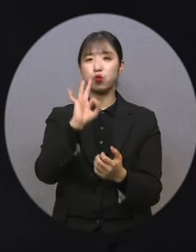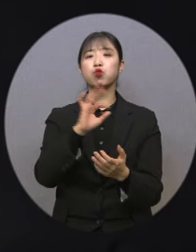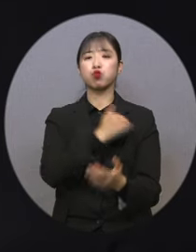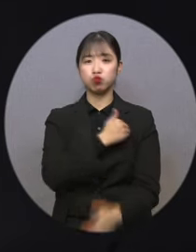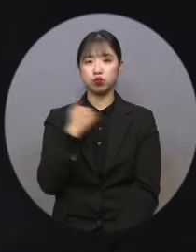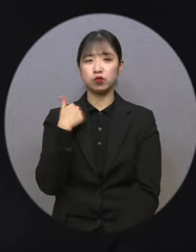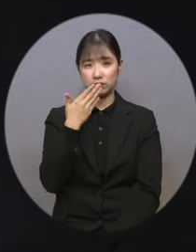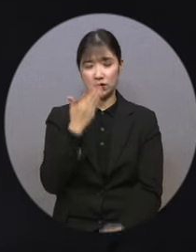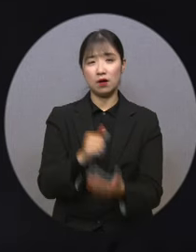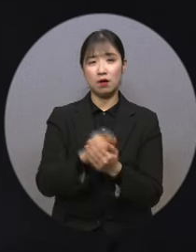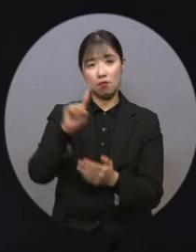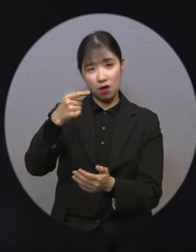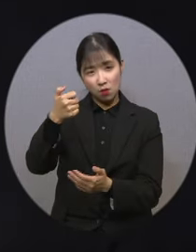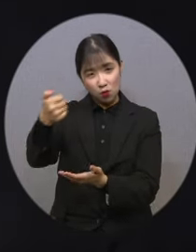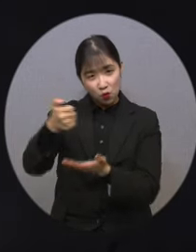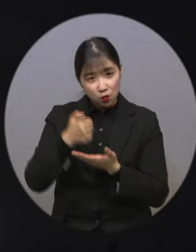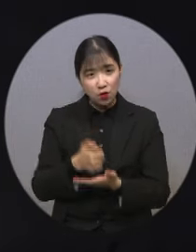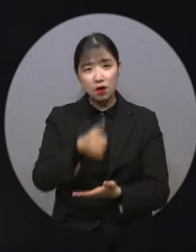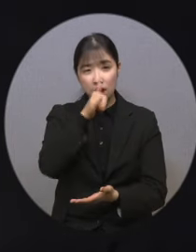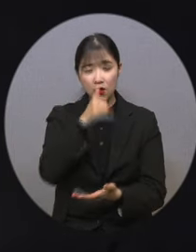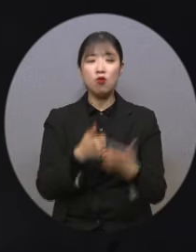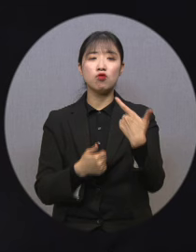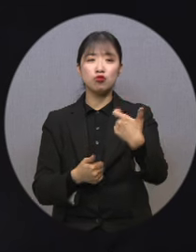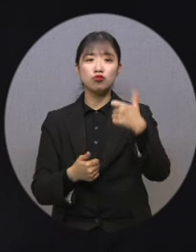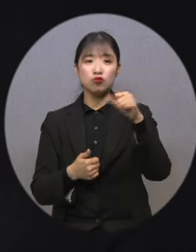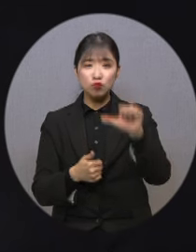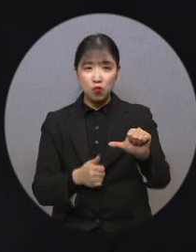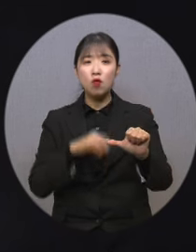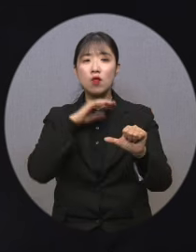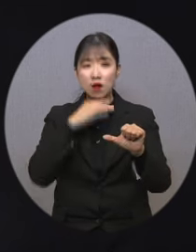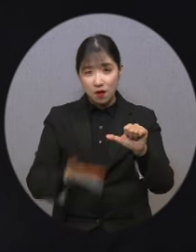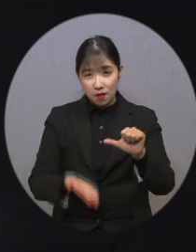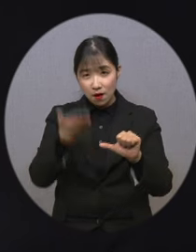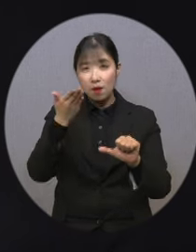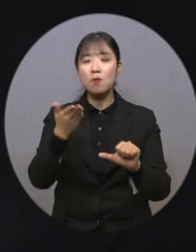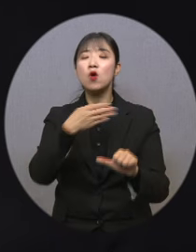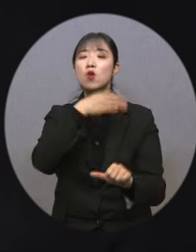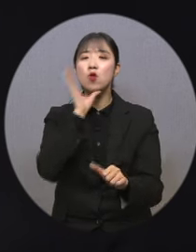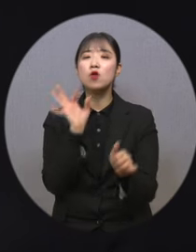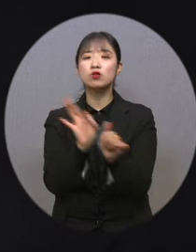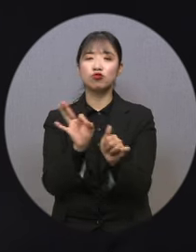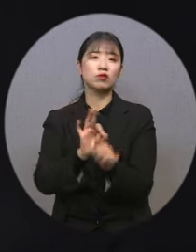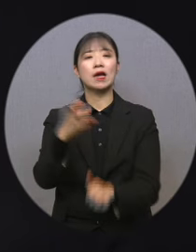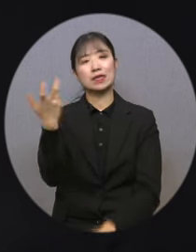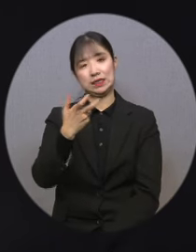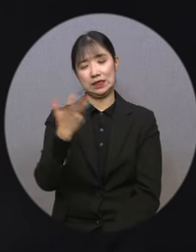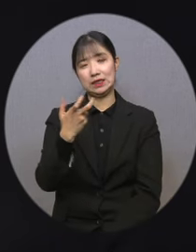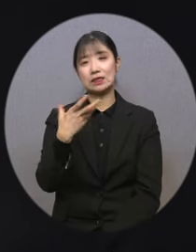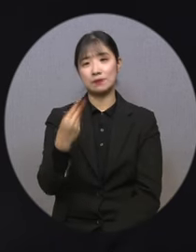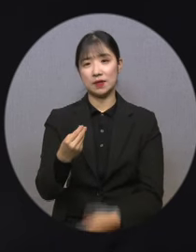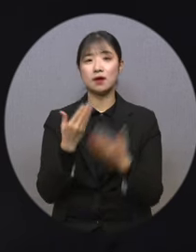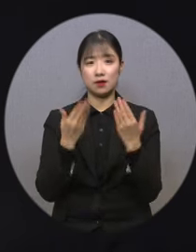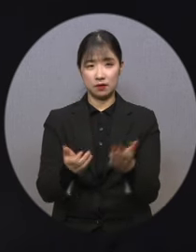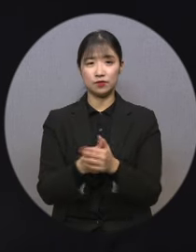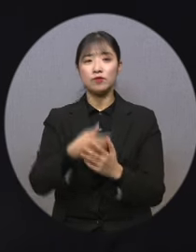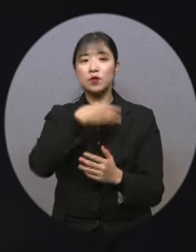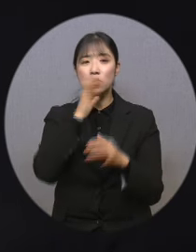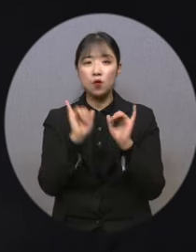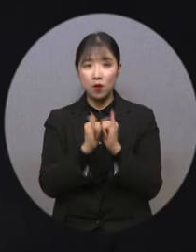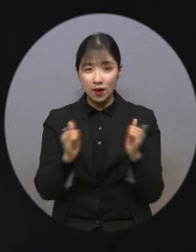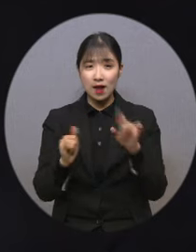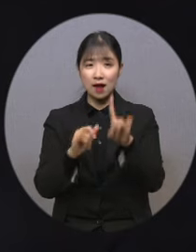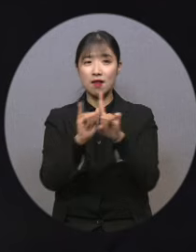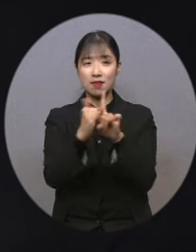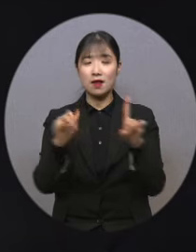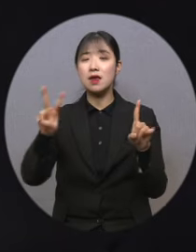1,500,000 이직 나온 내다가 65세가 넘은 70만 을 줍니다 놓인 주다 건국 수당을 줘요 그러니까 노인 한 사람이 222